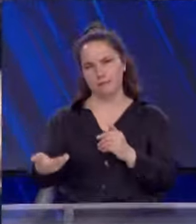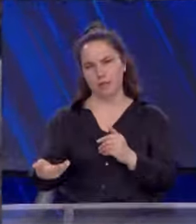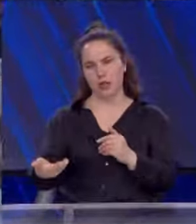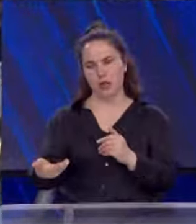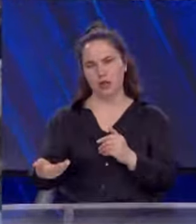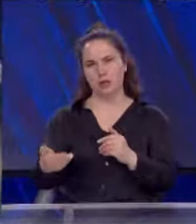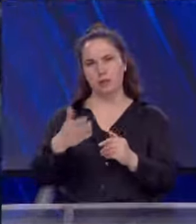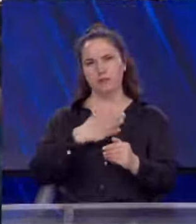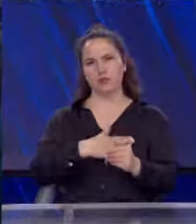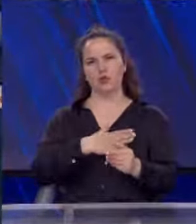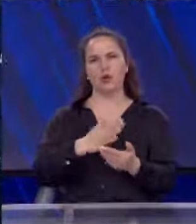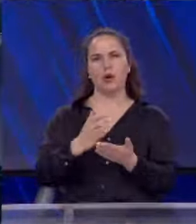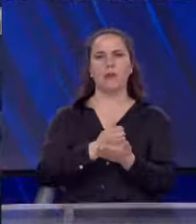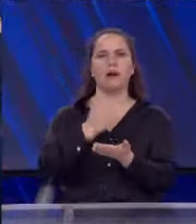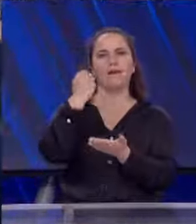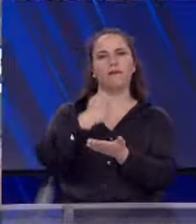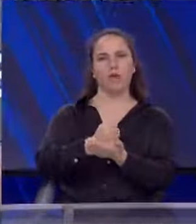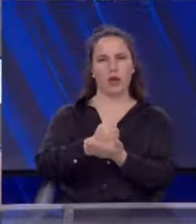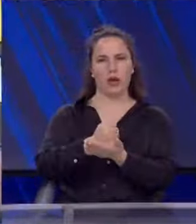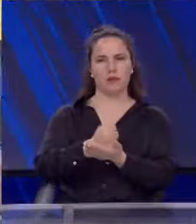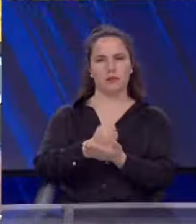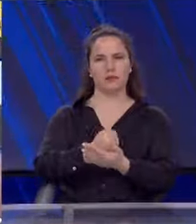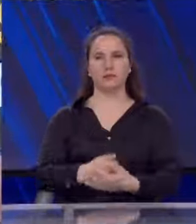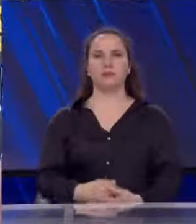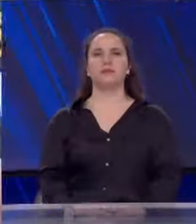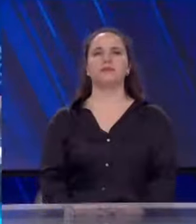dhe vulën e Partisë Demokratike.